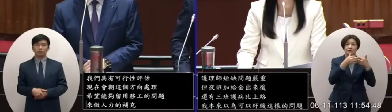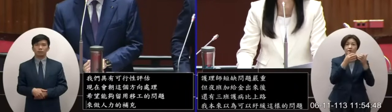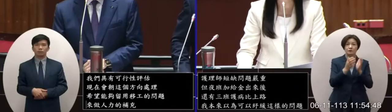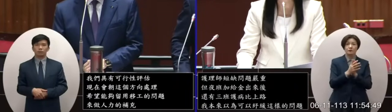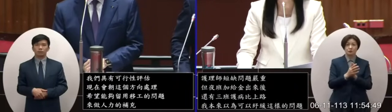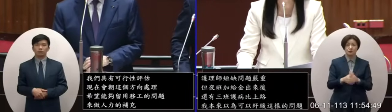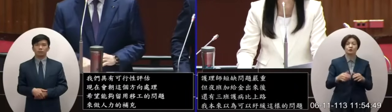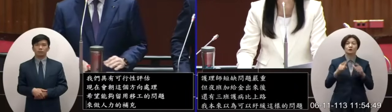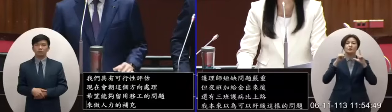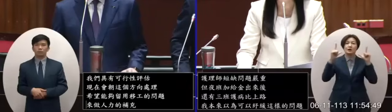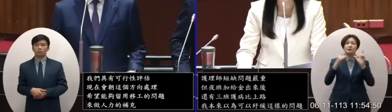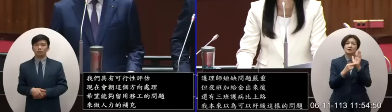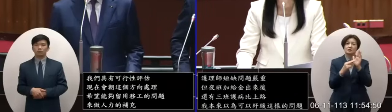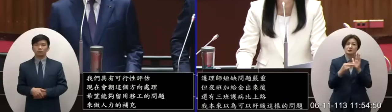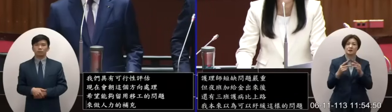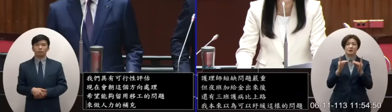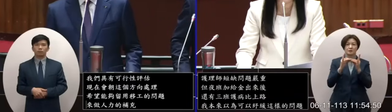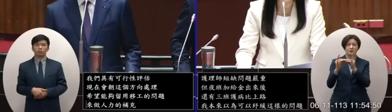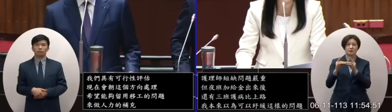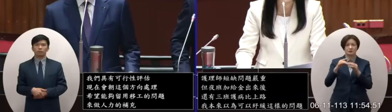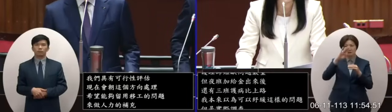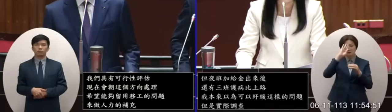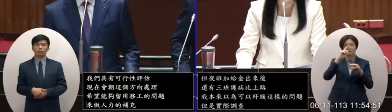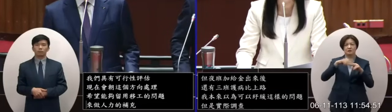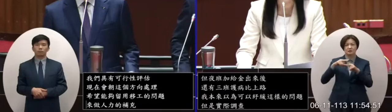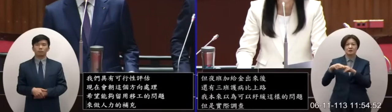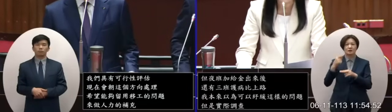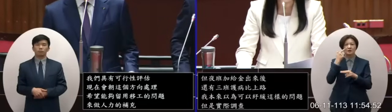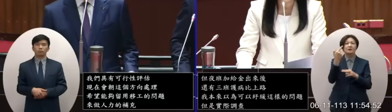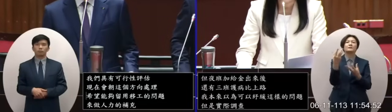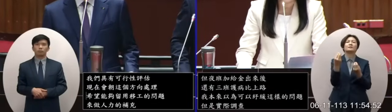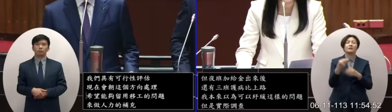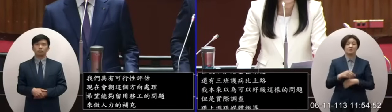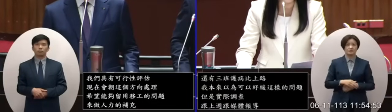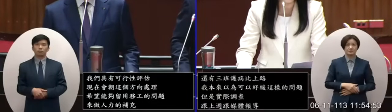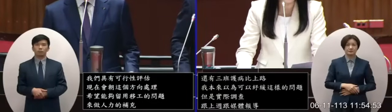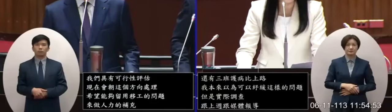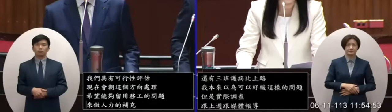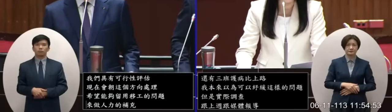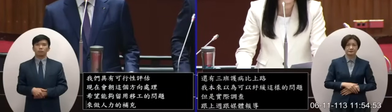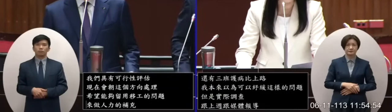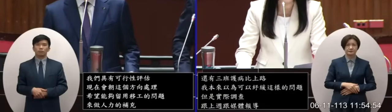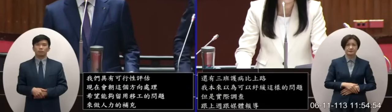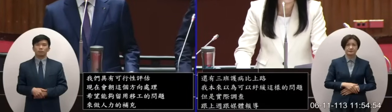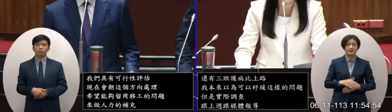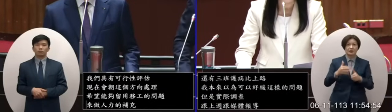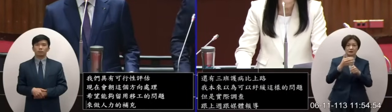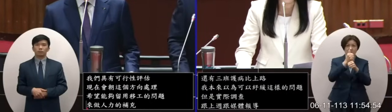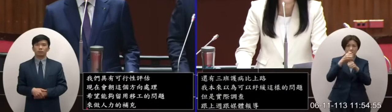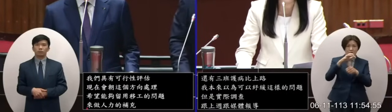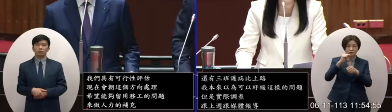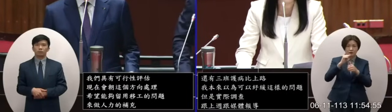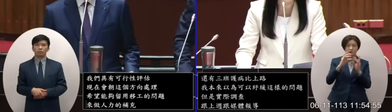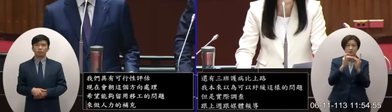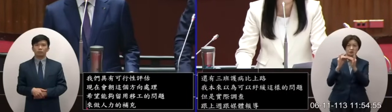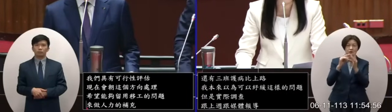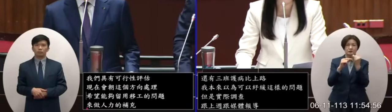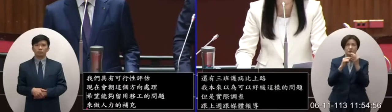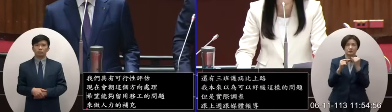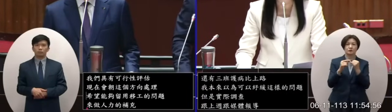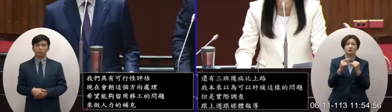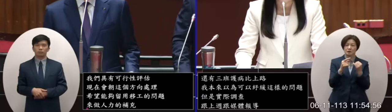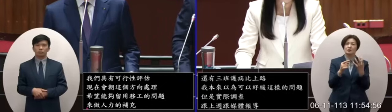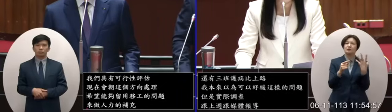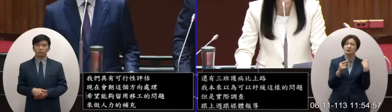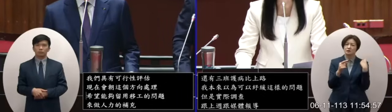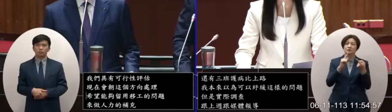认说这个关病床潮没有那么严重了哦。好，我们从这个总床数来看，确实没有太大的变化